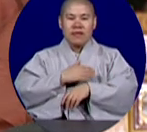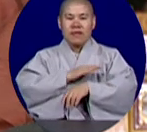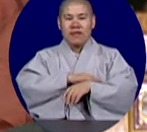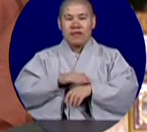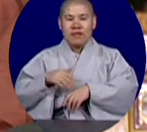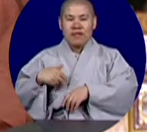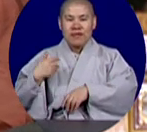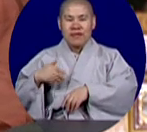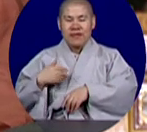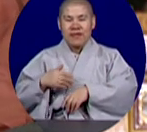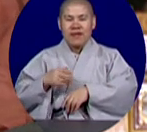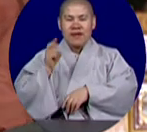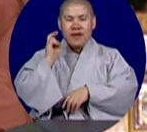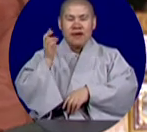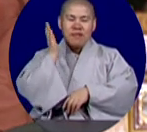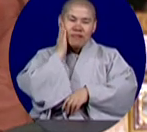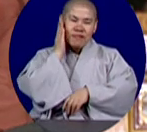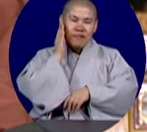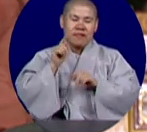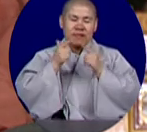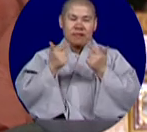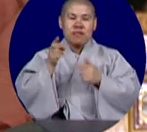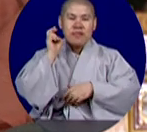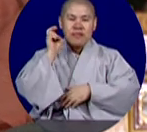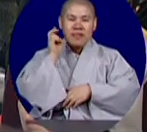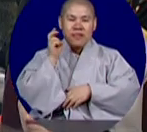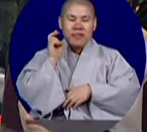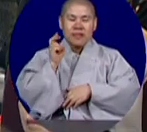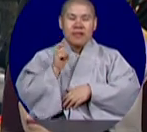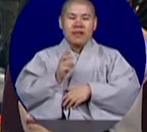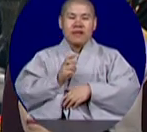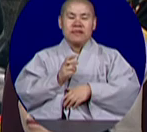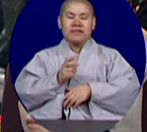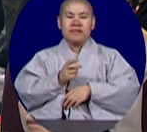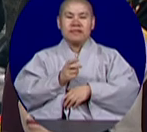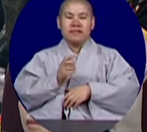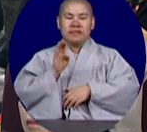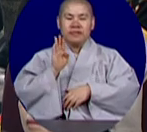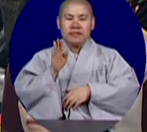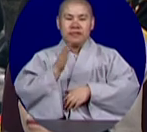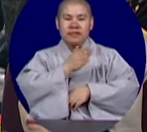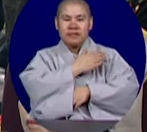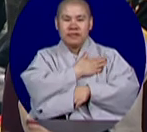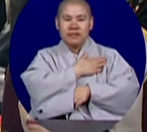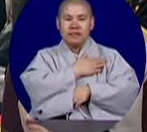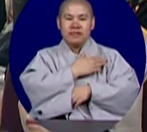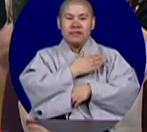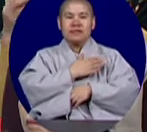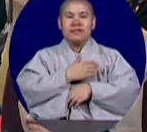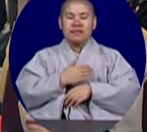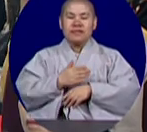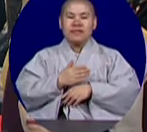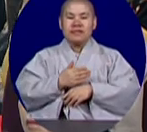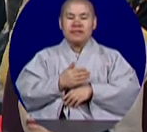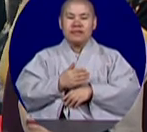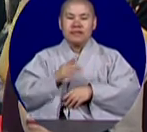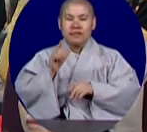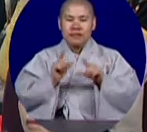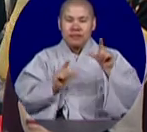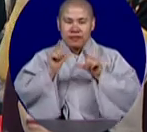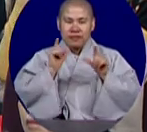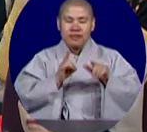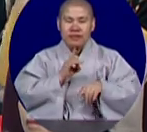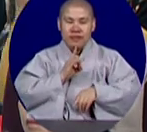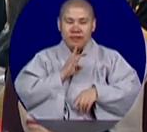그 차마 뺨은 안 쳤겠으리라고 생각이 들어요. 뭐 손에 손을 댔든지, 하여튼 일장을 준 거예요. 그냥 신용만 했든지.